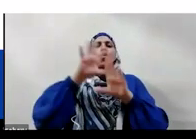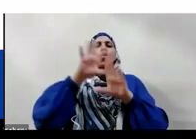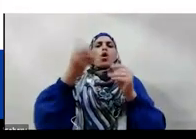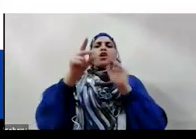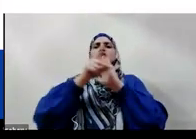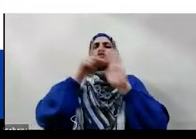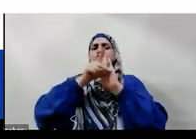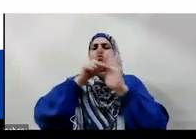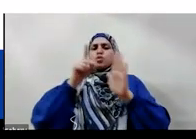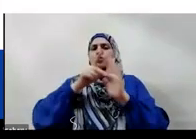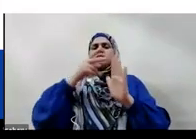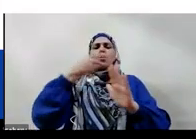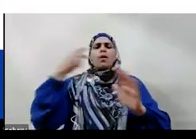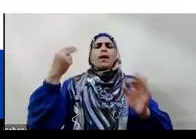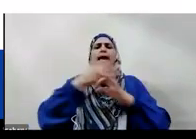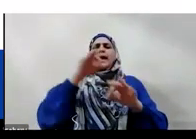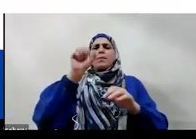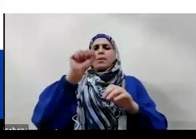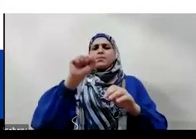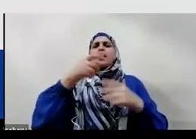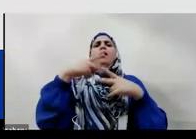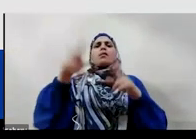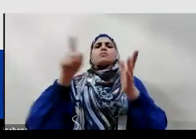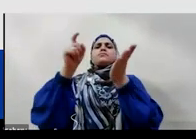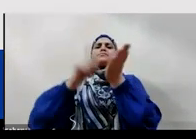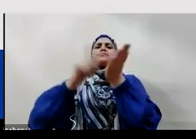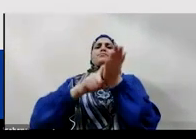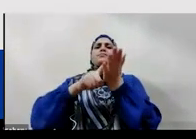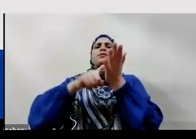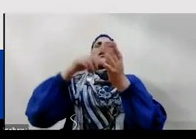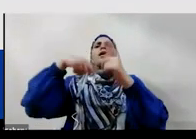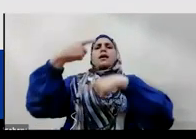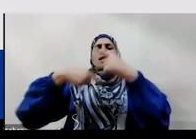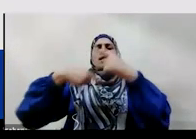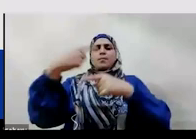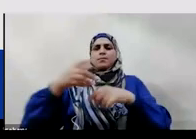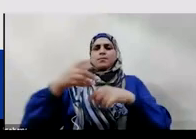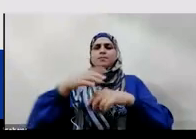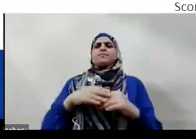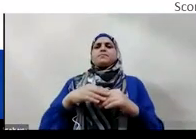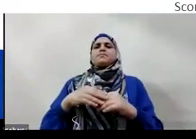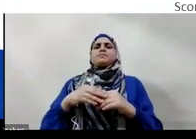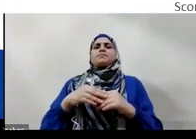البروجرام وبكونفيرم واكونتينيو على السكشن اللي بعده.